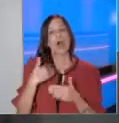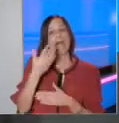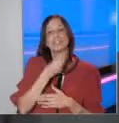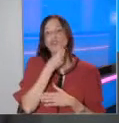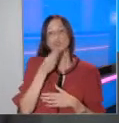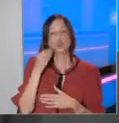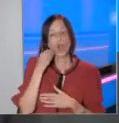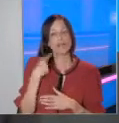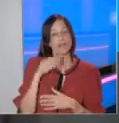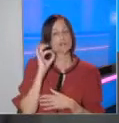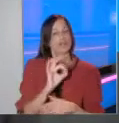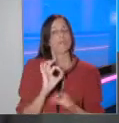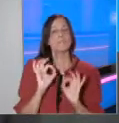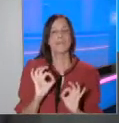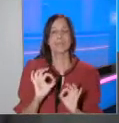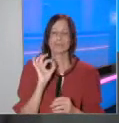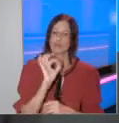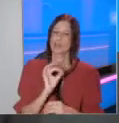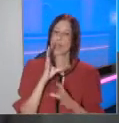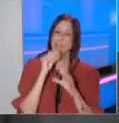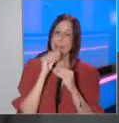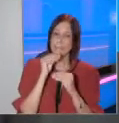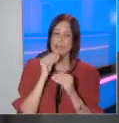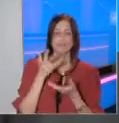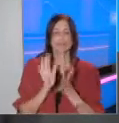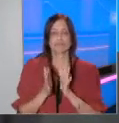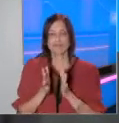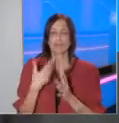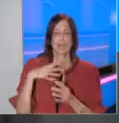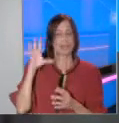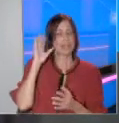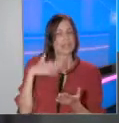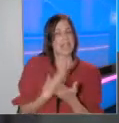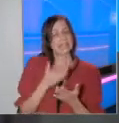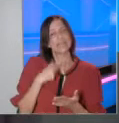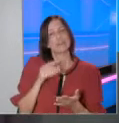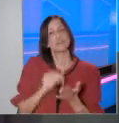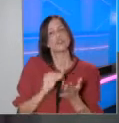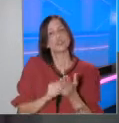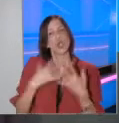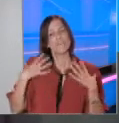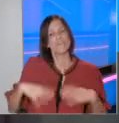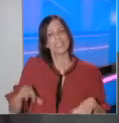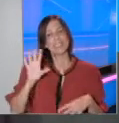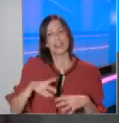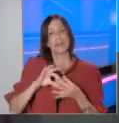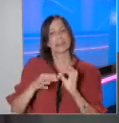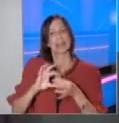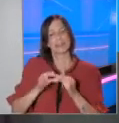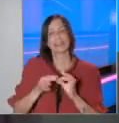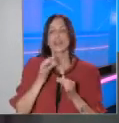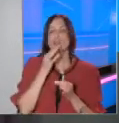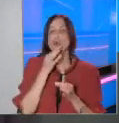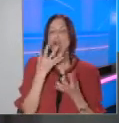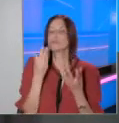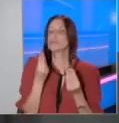ושם אנחנו בשבילם באמת בשביל לדבר ולהתייעץ. אז זה גם צורך פיזי, וזה גם צורך באינטרנט, בני הנוער נמצאים כל כך